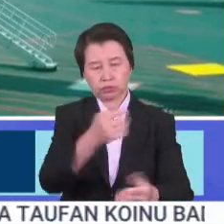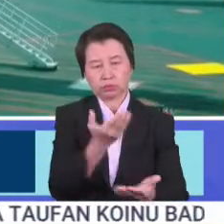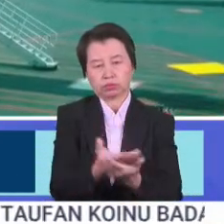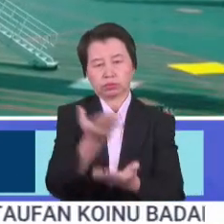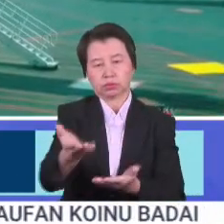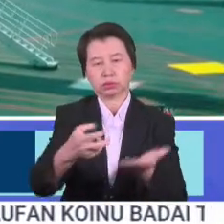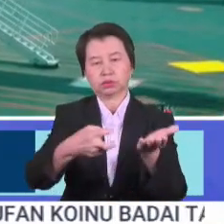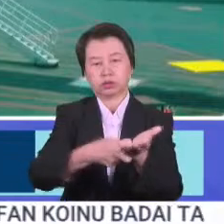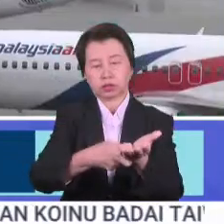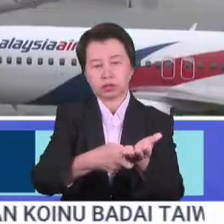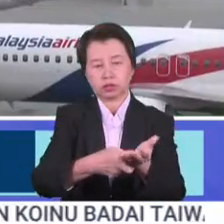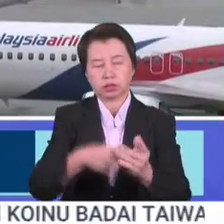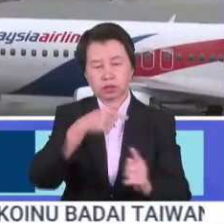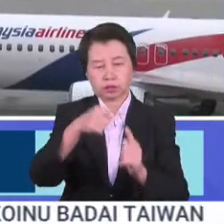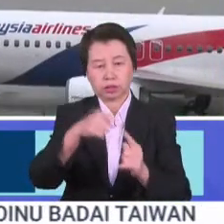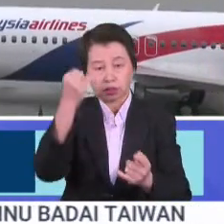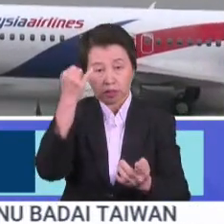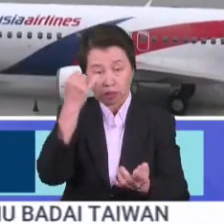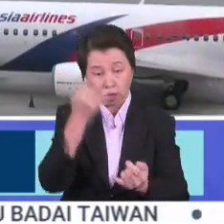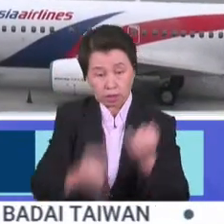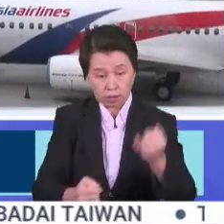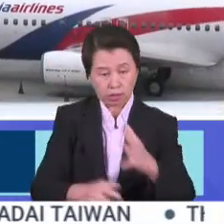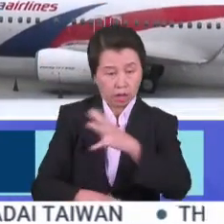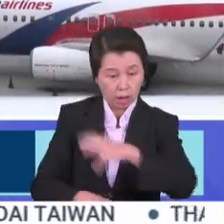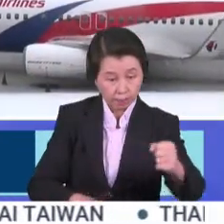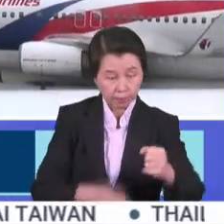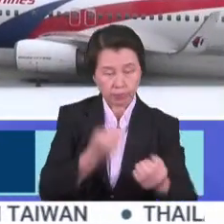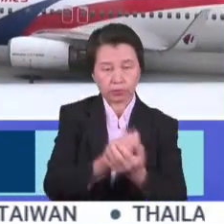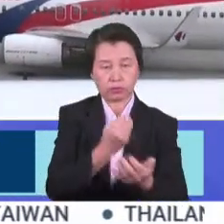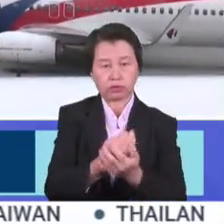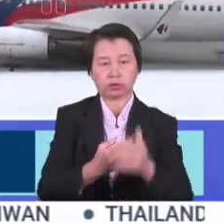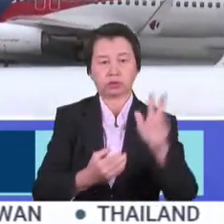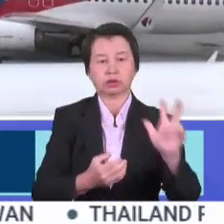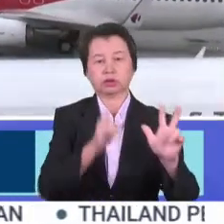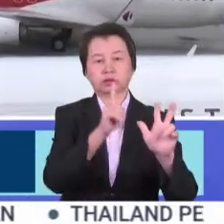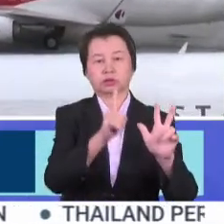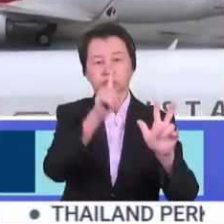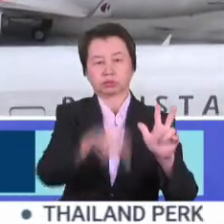membeli tiket. Tarikh akhir penebusan tiket pada 31 Disember ini.